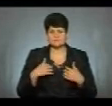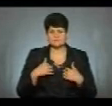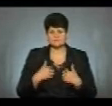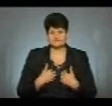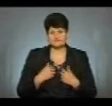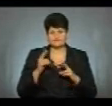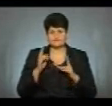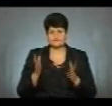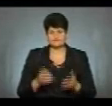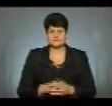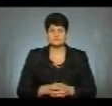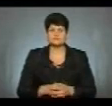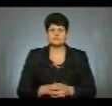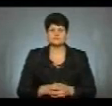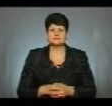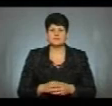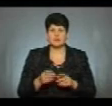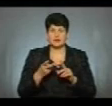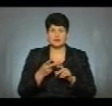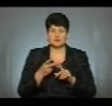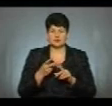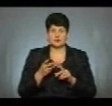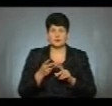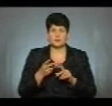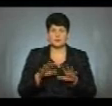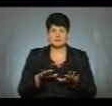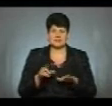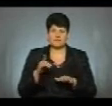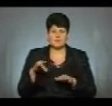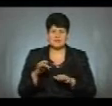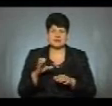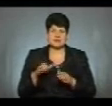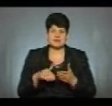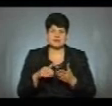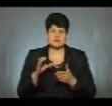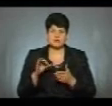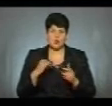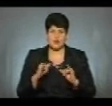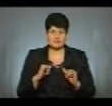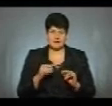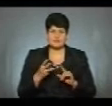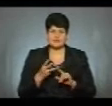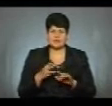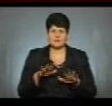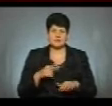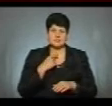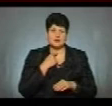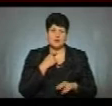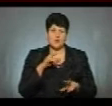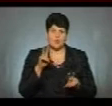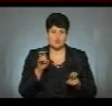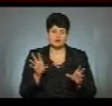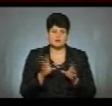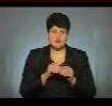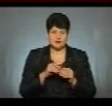такої невизначеності. На другому місці «Європейська солідарність», на третьому місці «Голос» разом